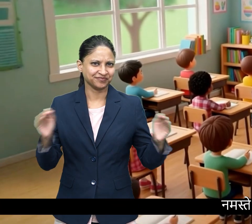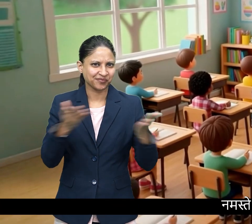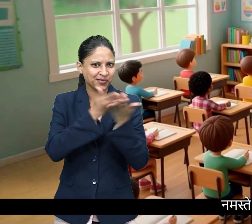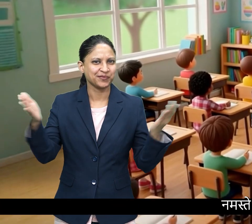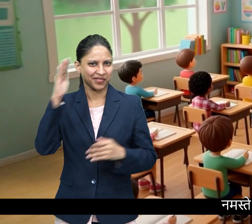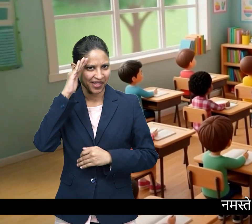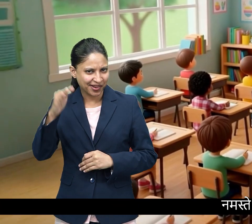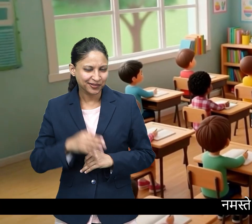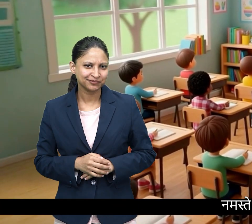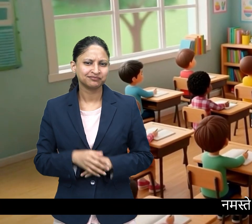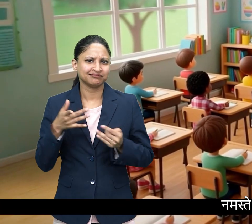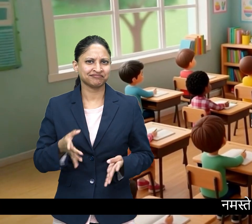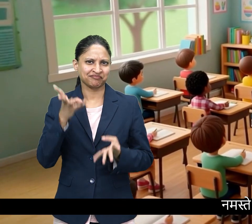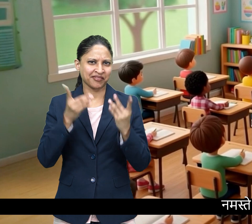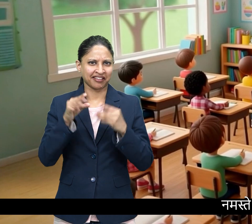नमस्ते बच्चों।